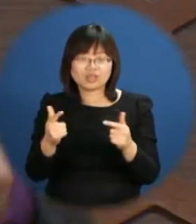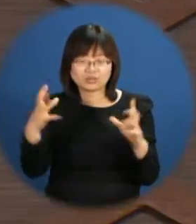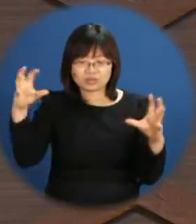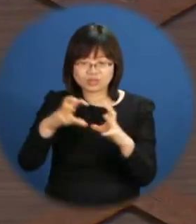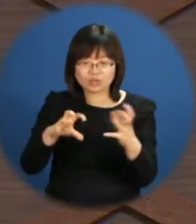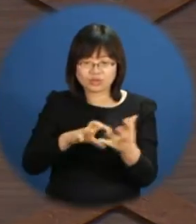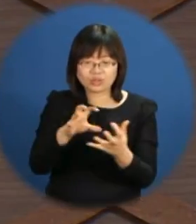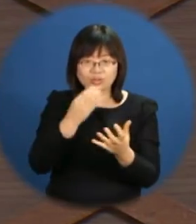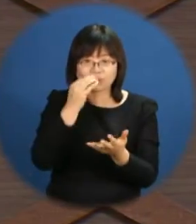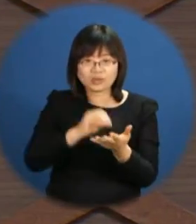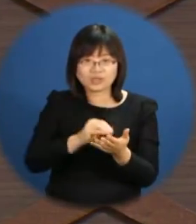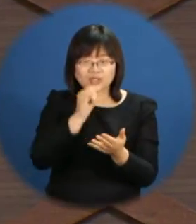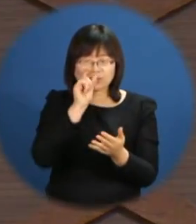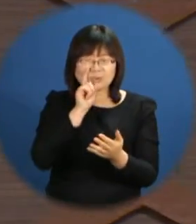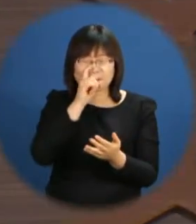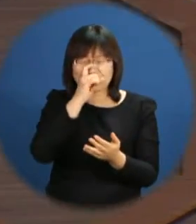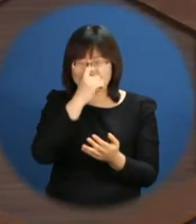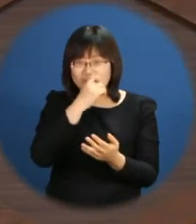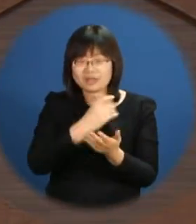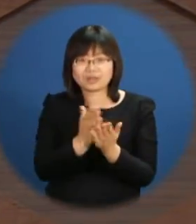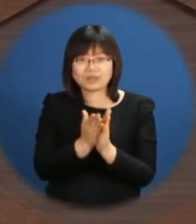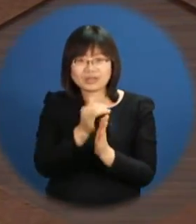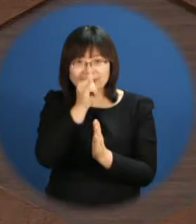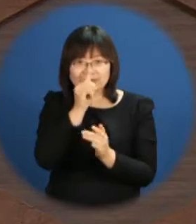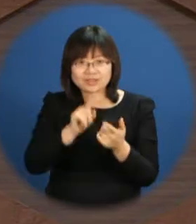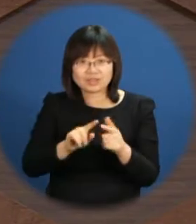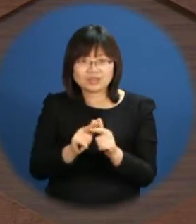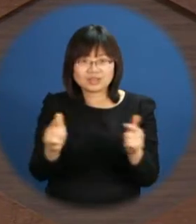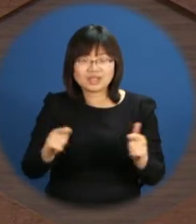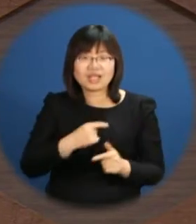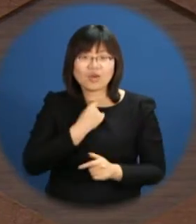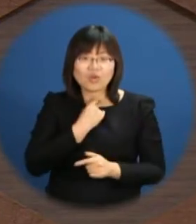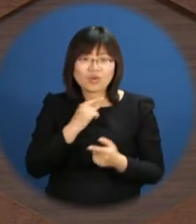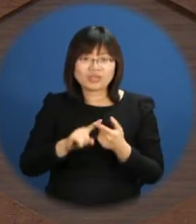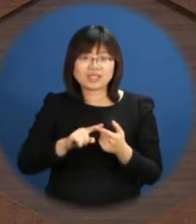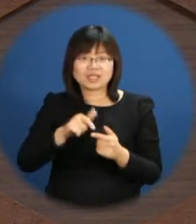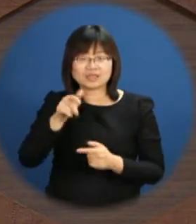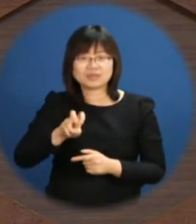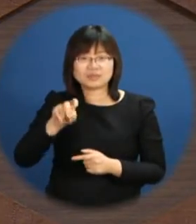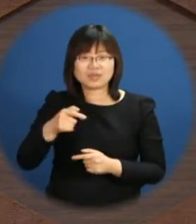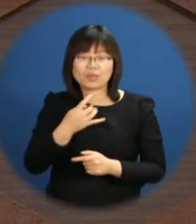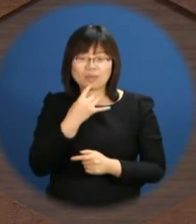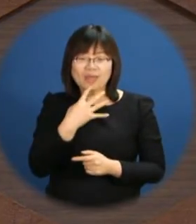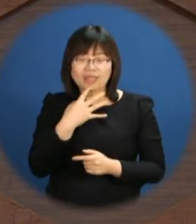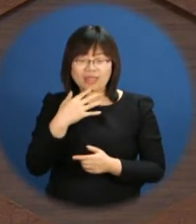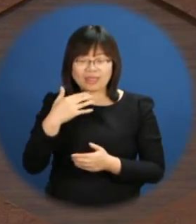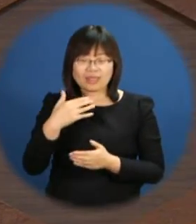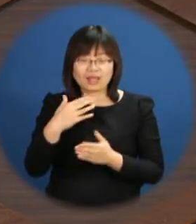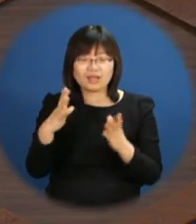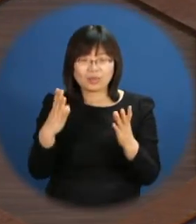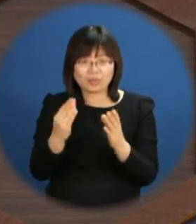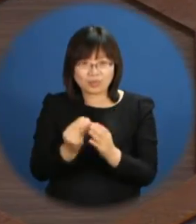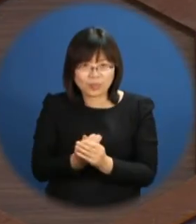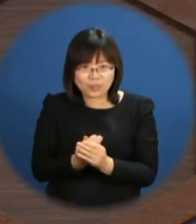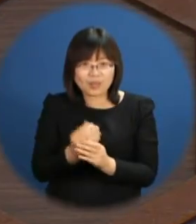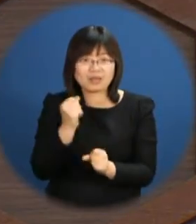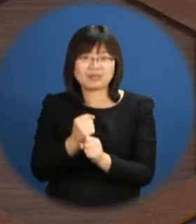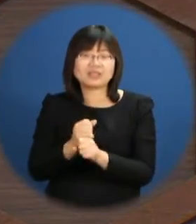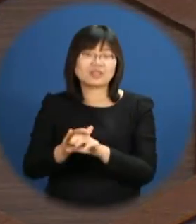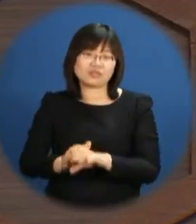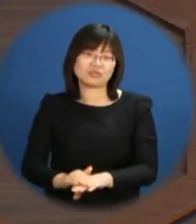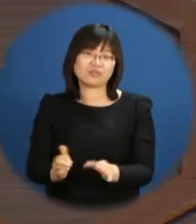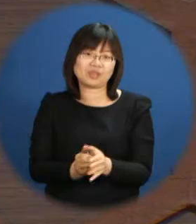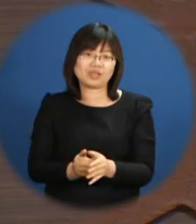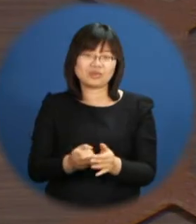돌도 있고 뭐 불순물 여러가지 있고 한 거를 국 자경 원하는 금성 만 녹여 낸 다는 거죠 그러나 또 더 중요한 게